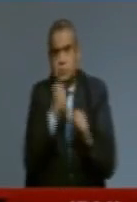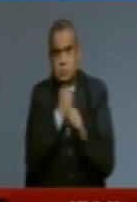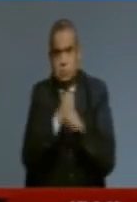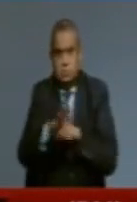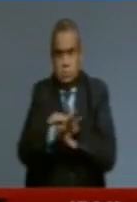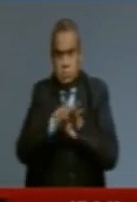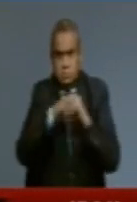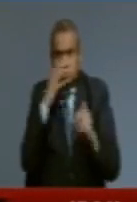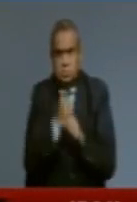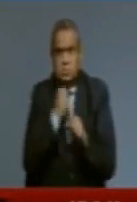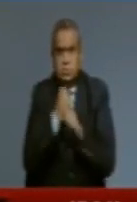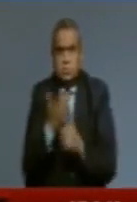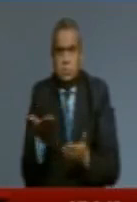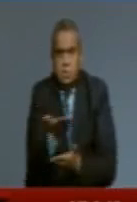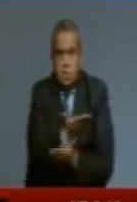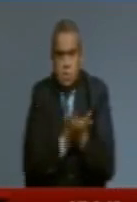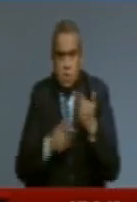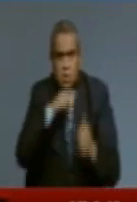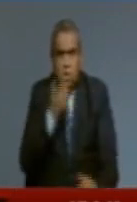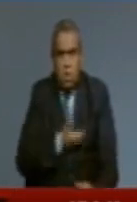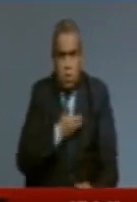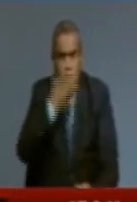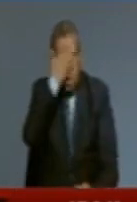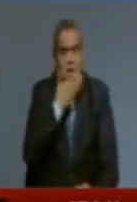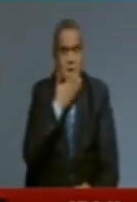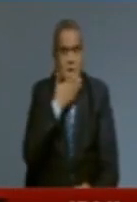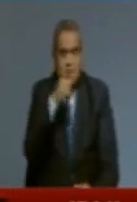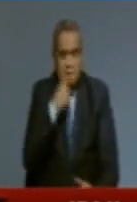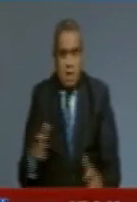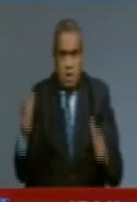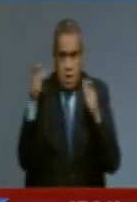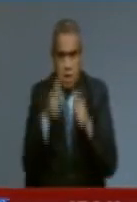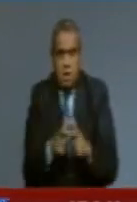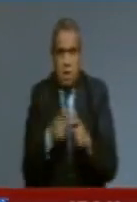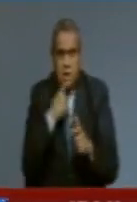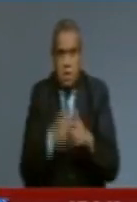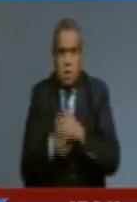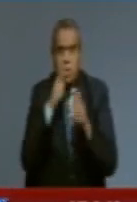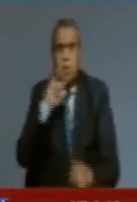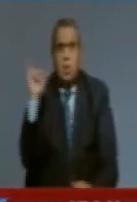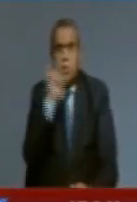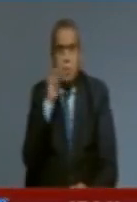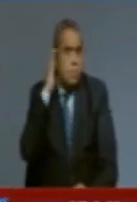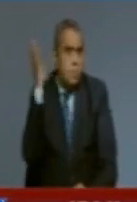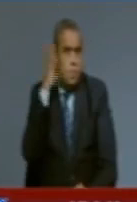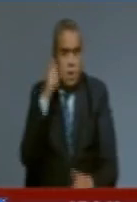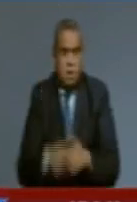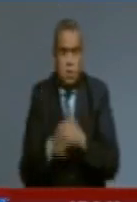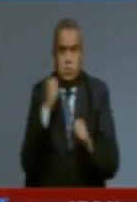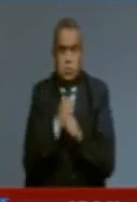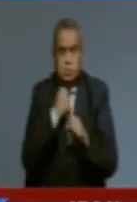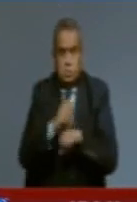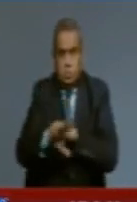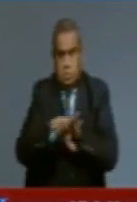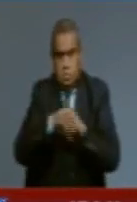بتطوير التعاون بين روسيا وأفريقيا. إن هذا المنتدى حدث مهم في الحياة الدولية، لها أبعاد